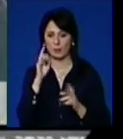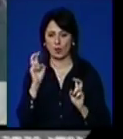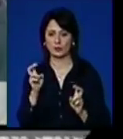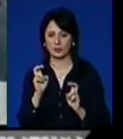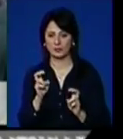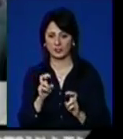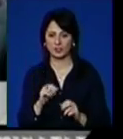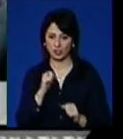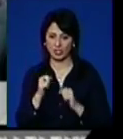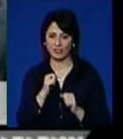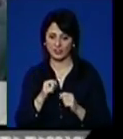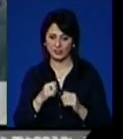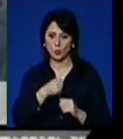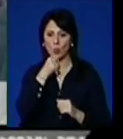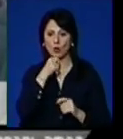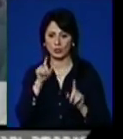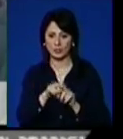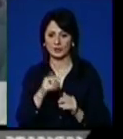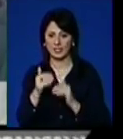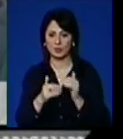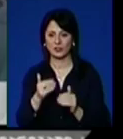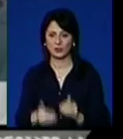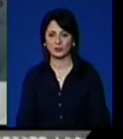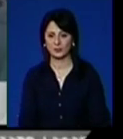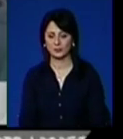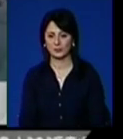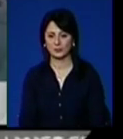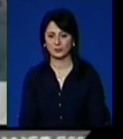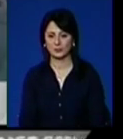და შეიძლება თუ პროცესშიც ასე წარმატებით გამოვიდეთ და ასე გავაკეთეთ.